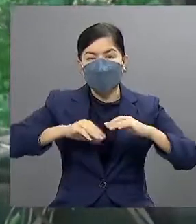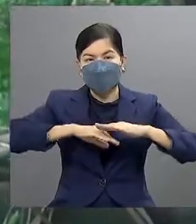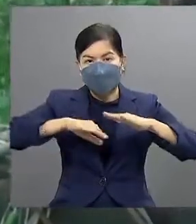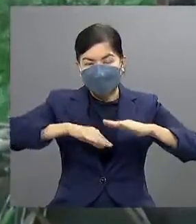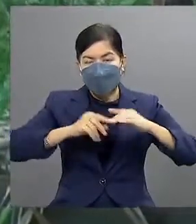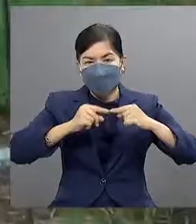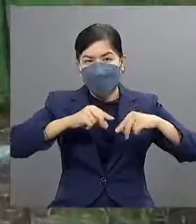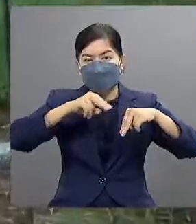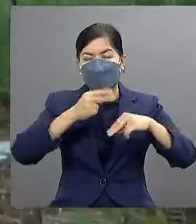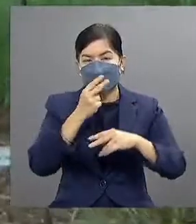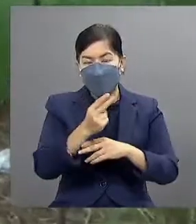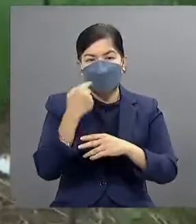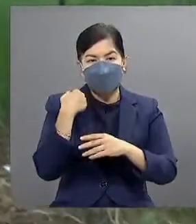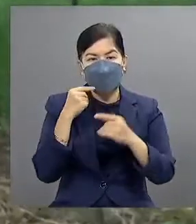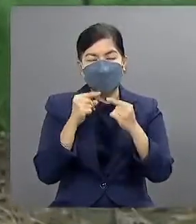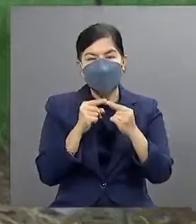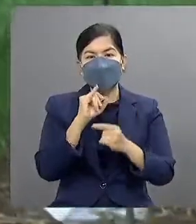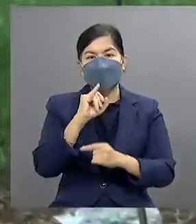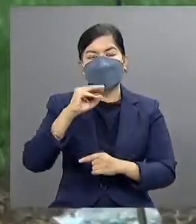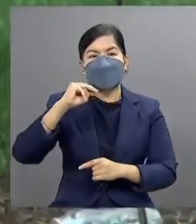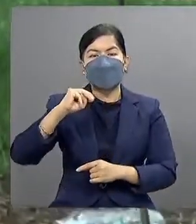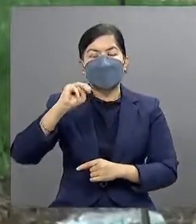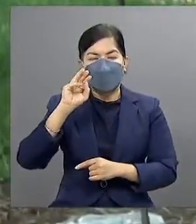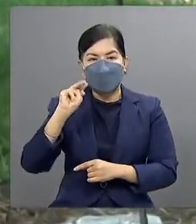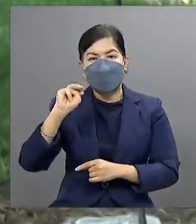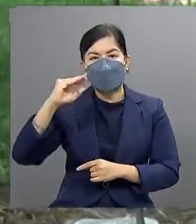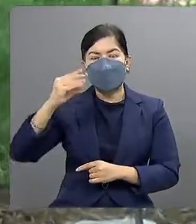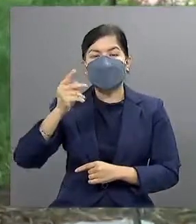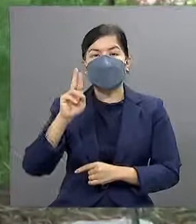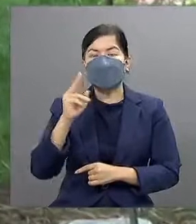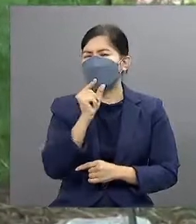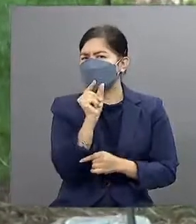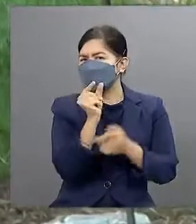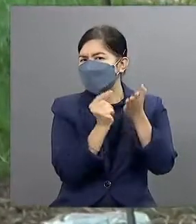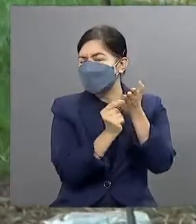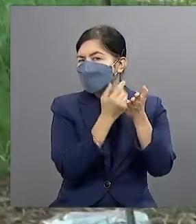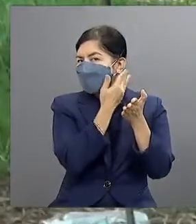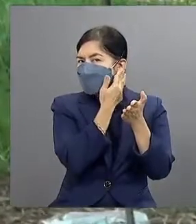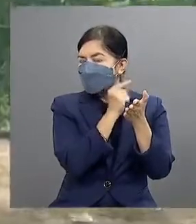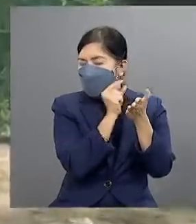ให้สอดคล้องกันรวมทั้งตรวจสอบปลายทางที่จะนำช้างไปเลี้ยงต่อเพื่อให้มั่นใ